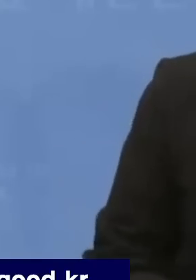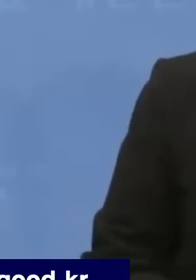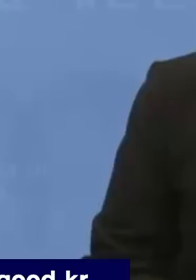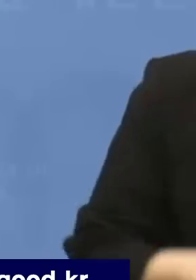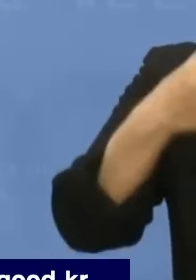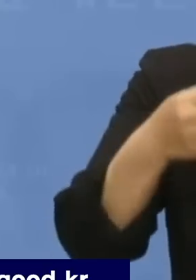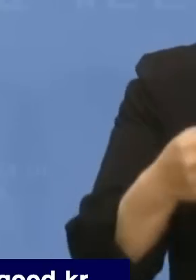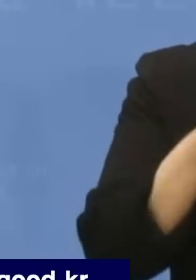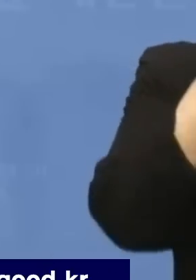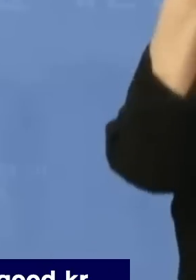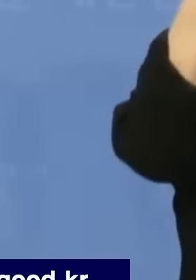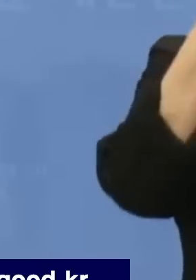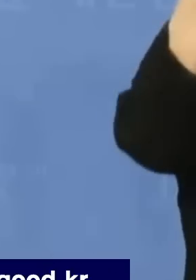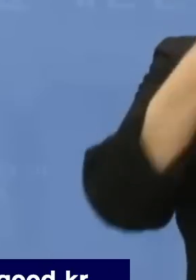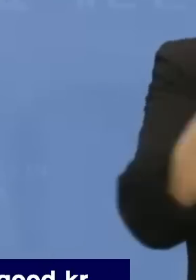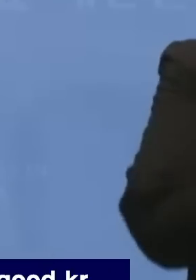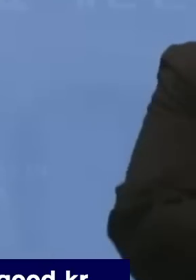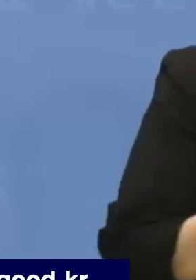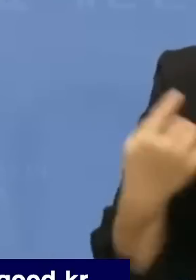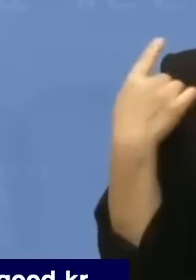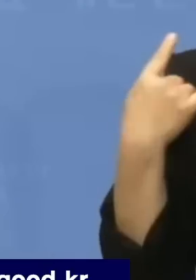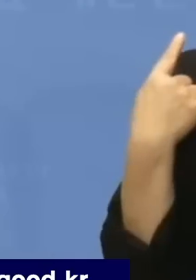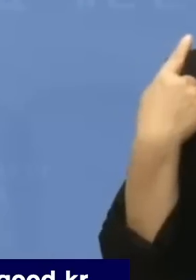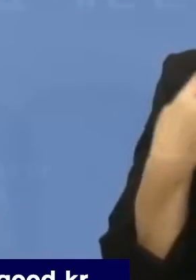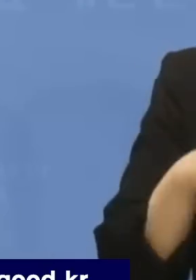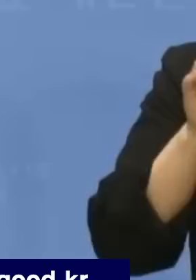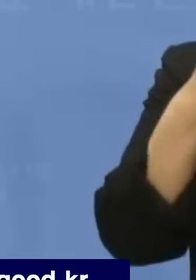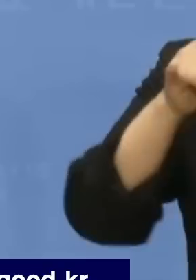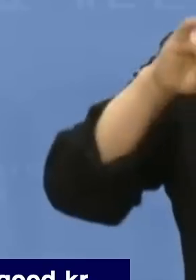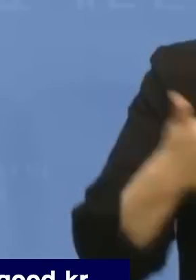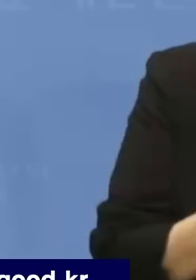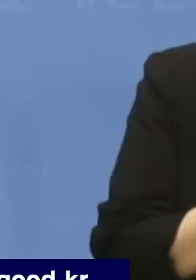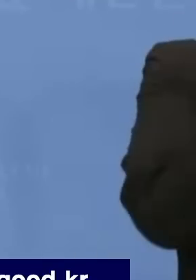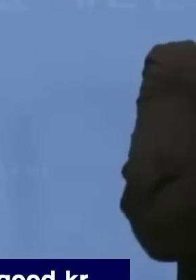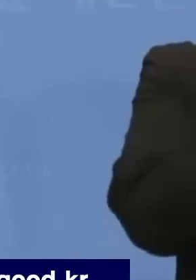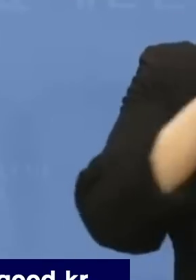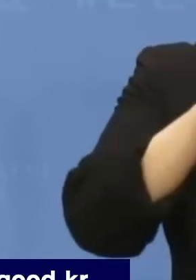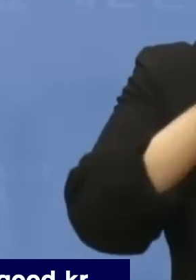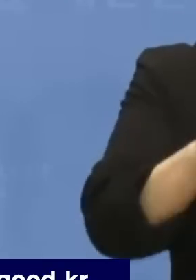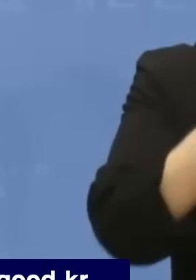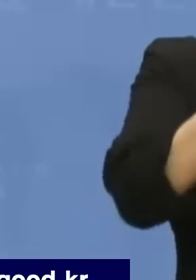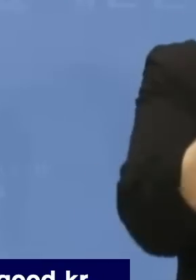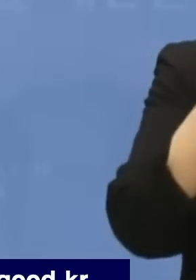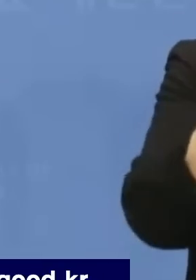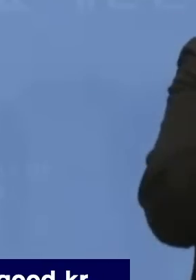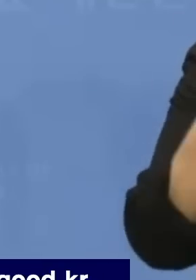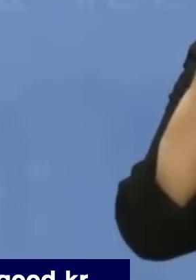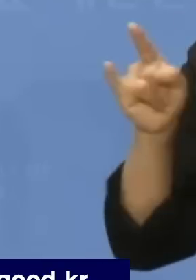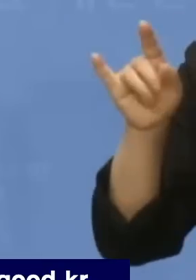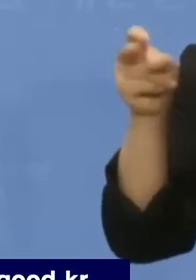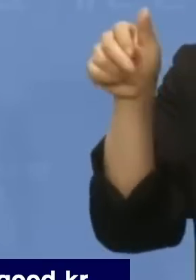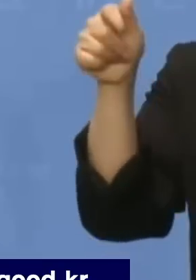국민의힘 중앙윤리위원회가 10일 김재원 최고위원에 대해서는 당원권 정지 1년, 태영호